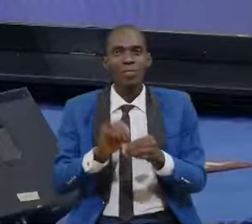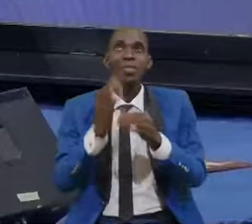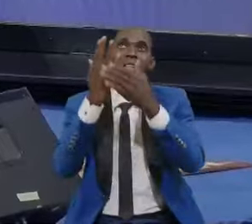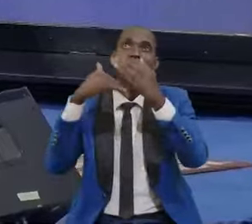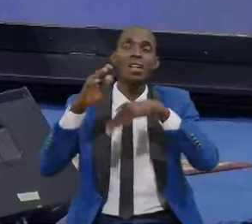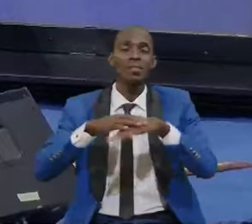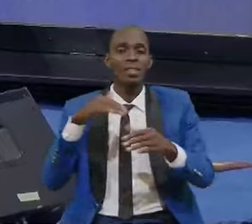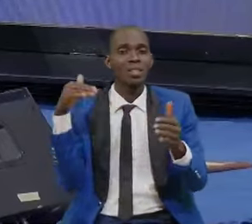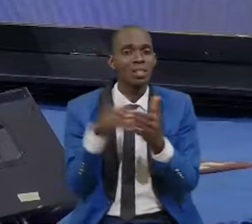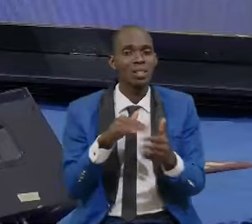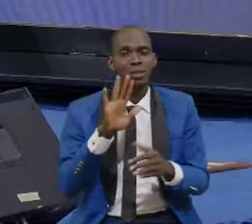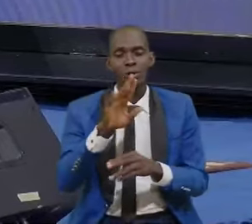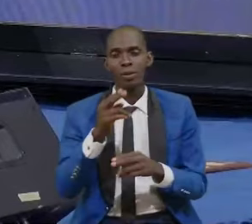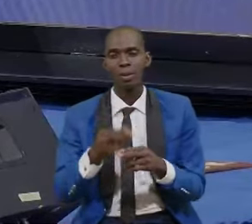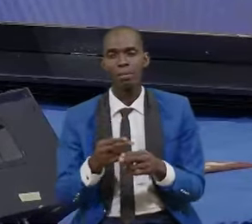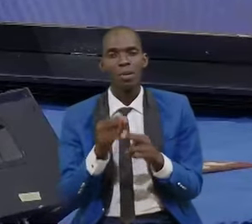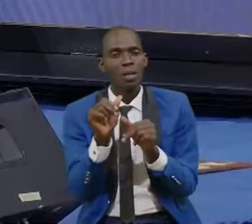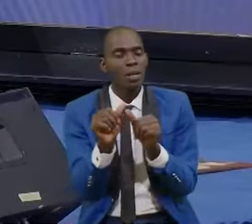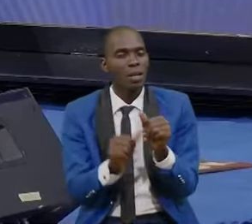enregistré au ciel contre ton nom